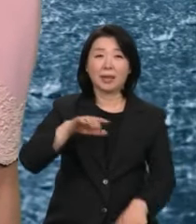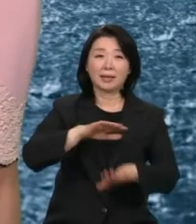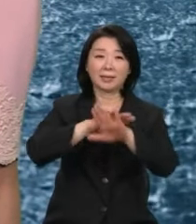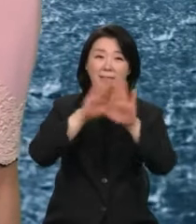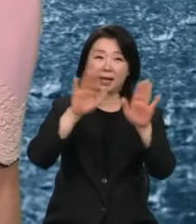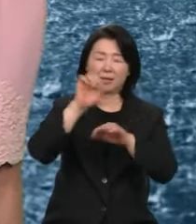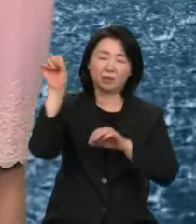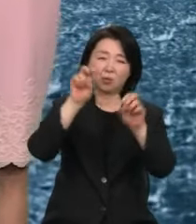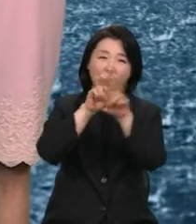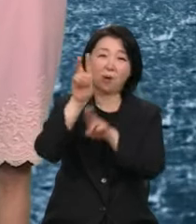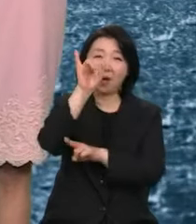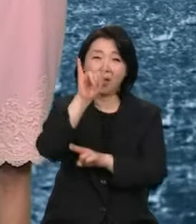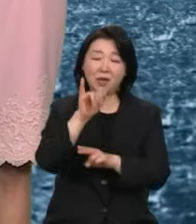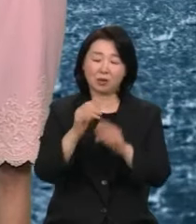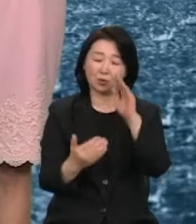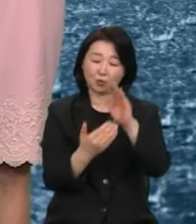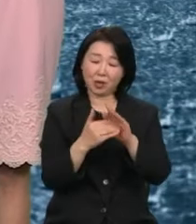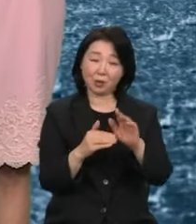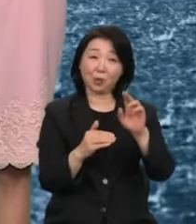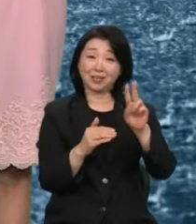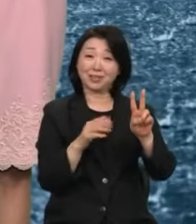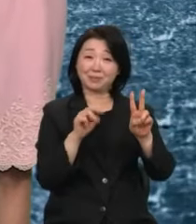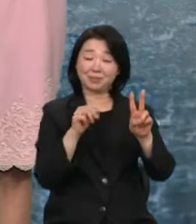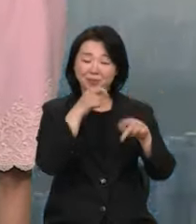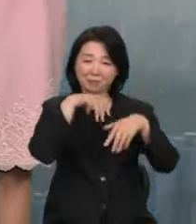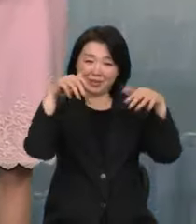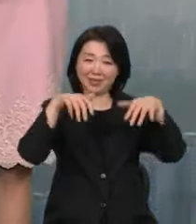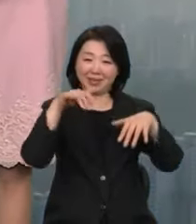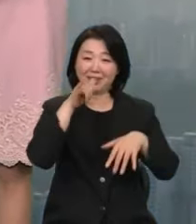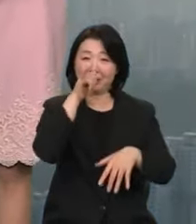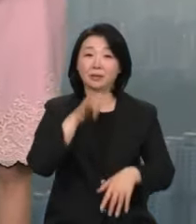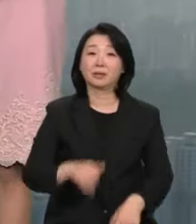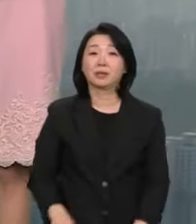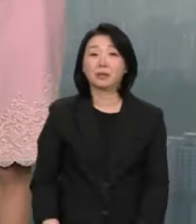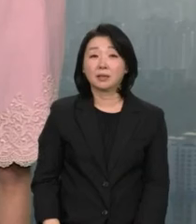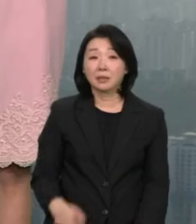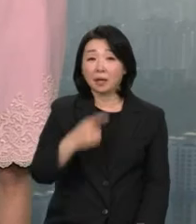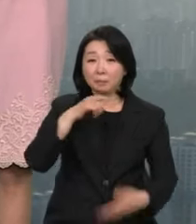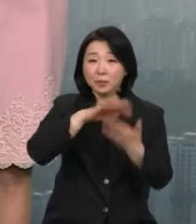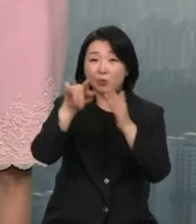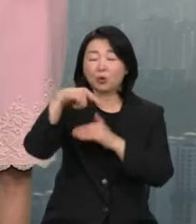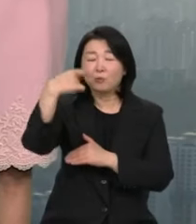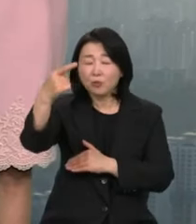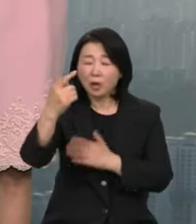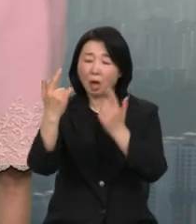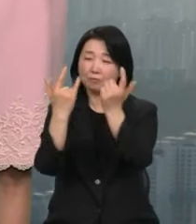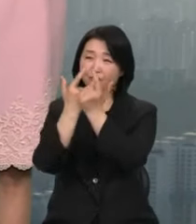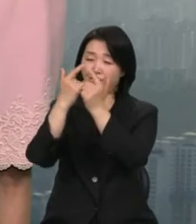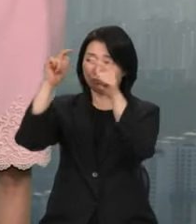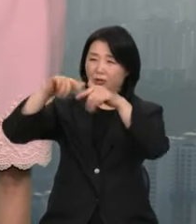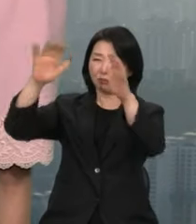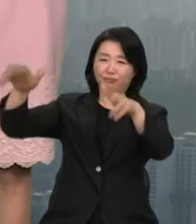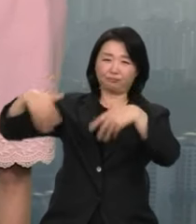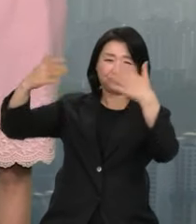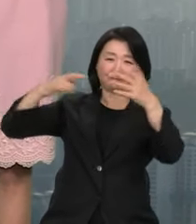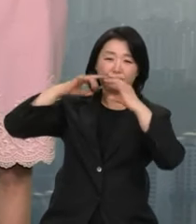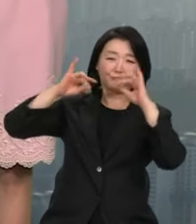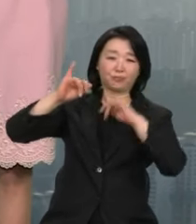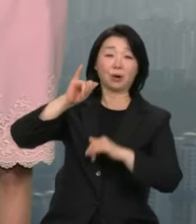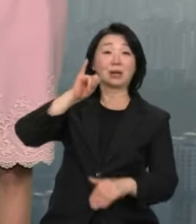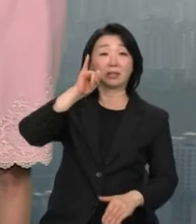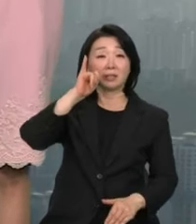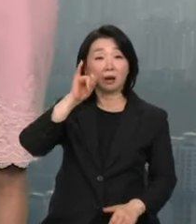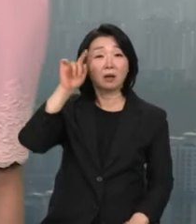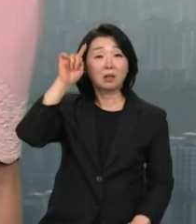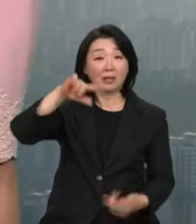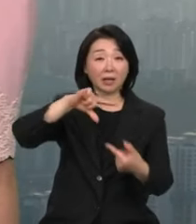번개를 동반한 최대 20mm의 비가 이어지겠습니다. 비구름 뒤로는 북서풍을 타고 황사가 밀려오고 있습니다. 내일은